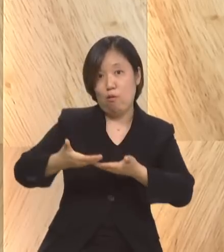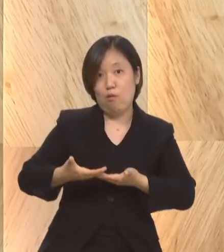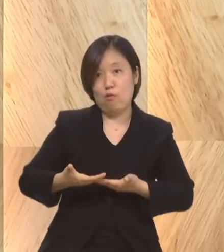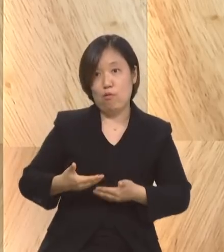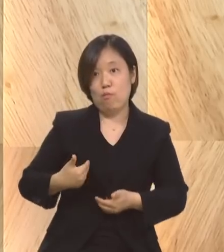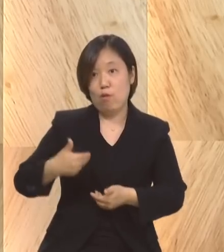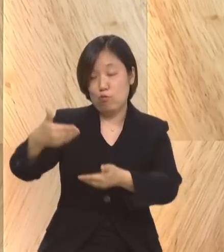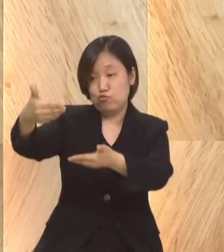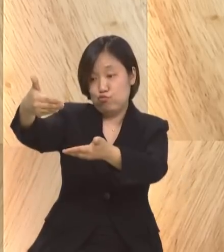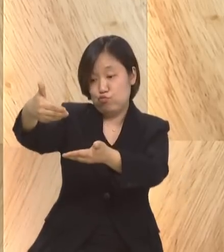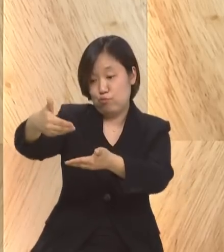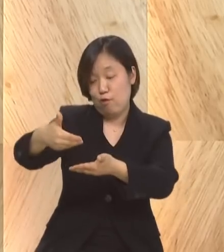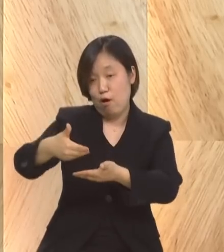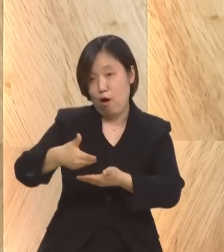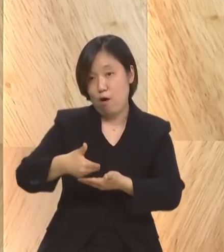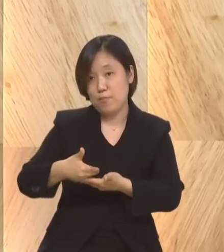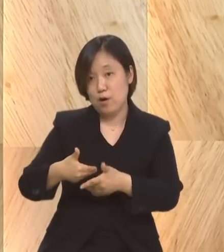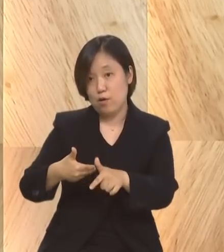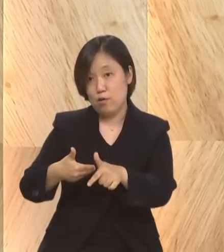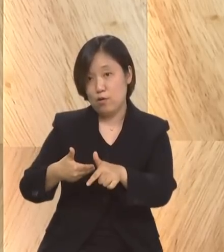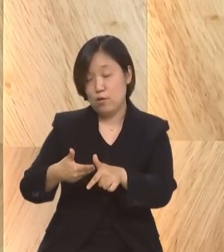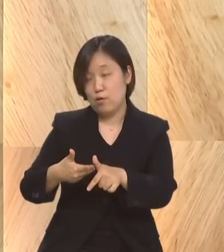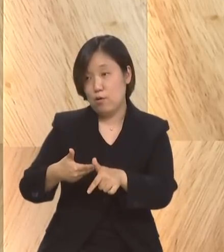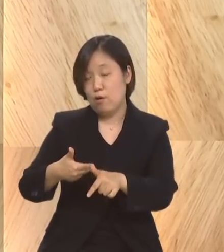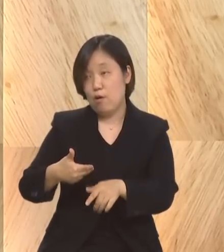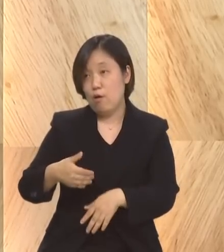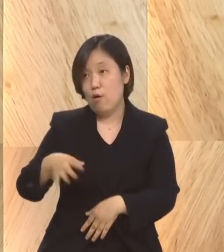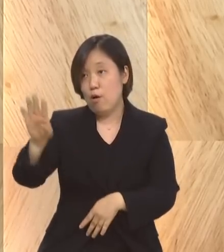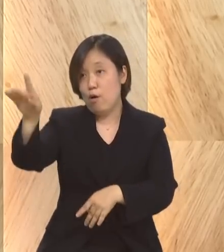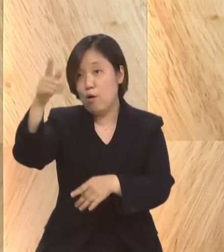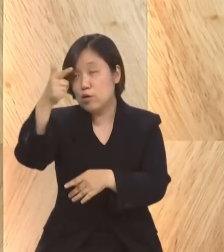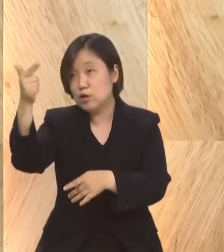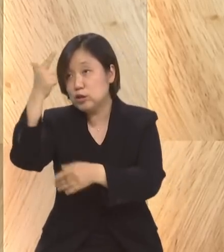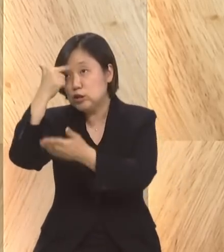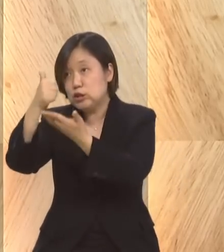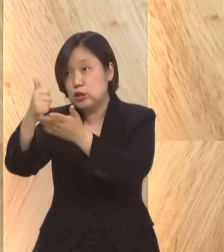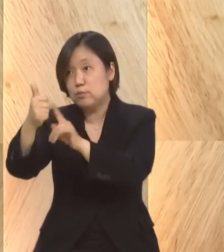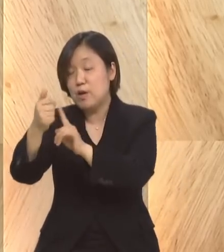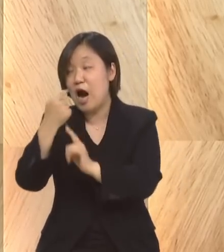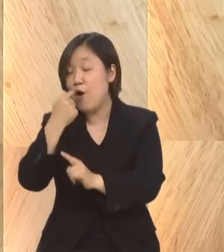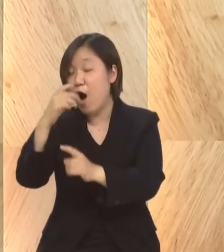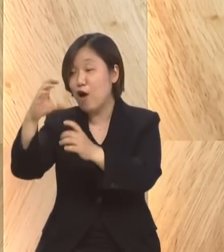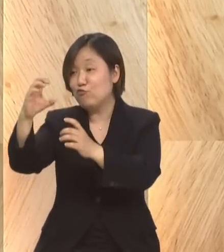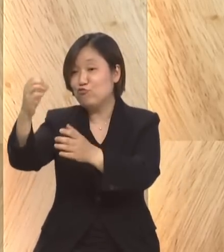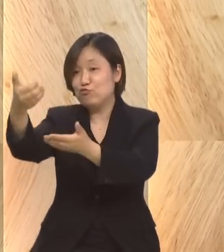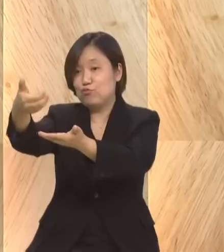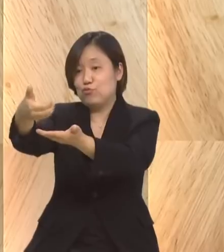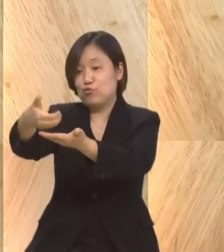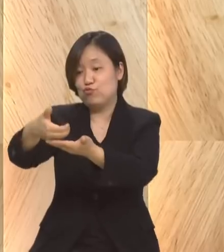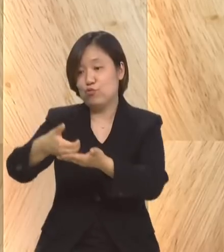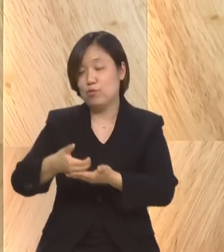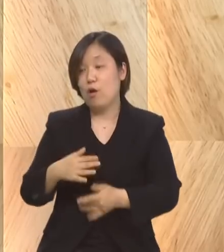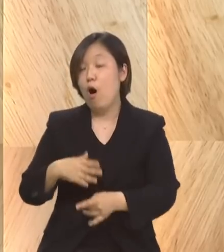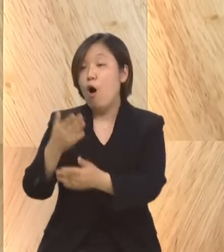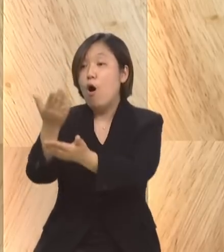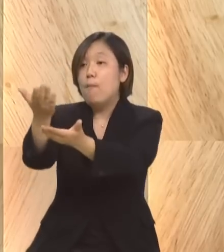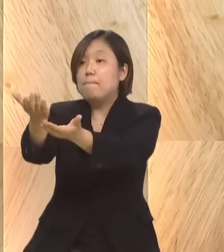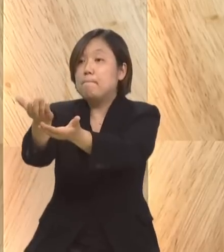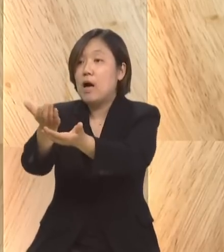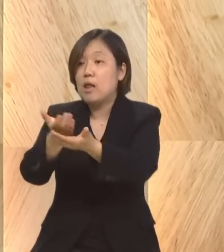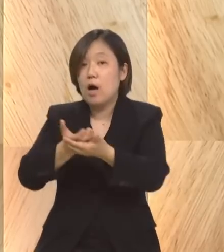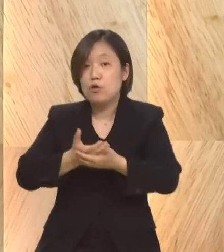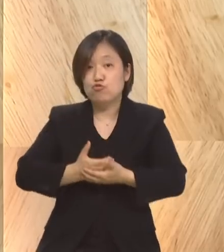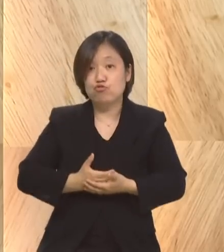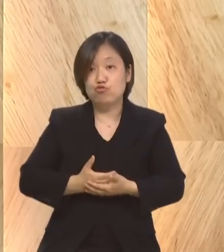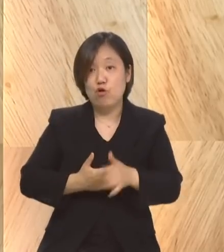그래서 이렇게 줘가지고 틸라탄 스미 이제 황금 구슬을 주시는 걸요 스님이 두 손으로 받아서 그